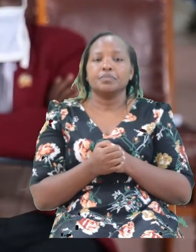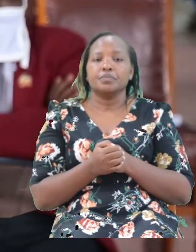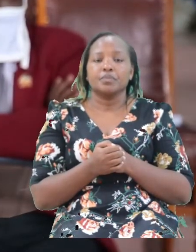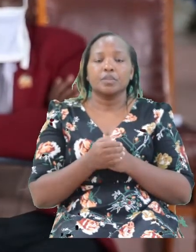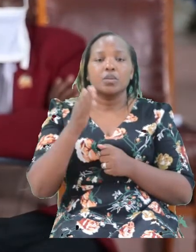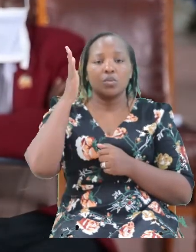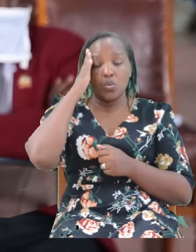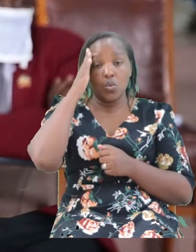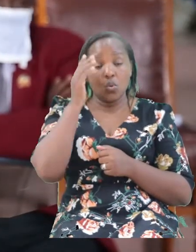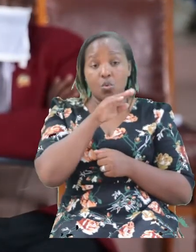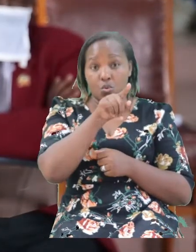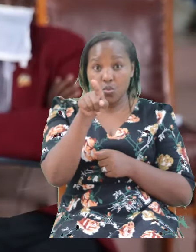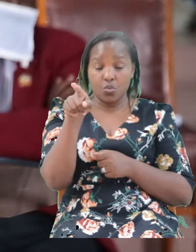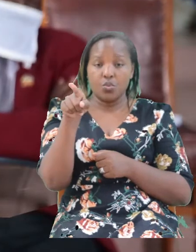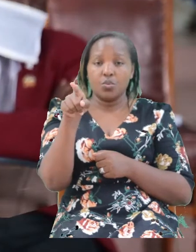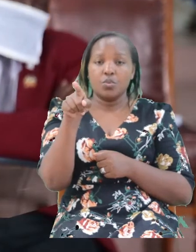jua wewe